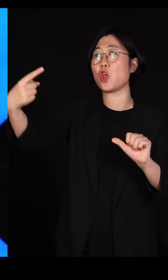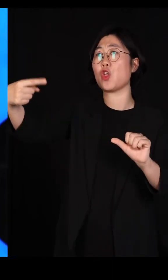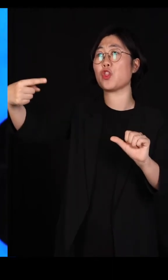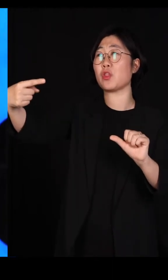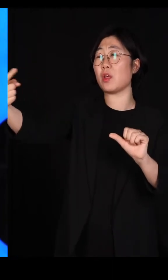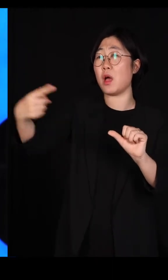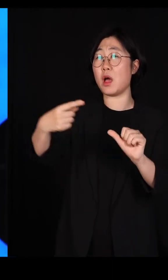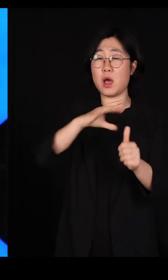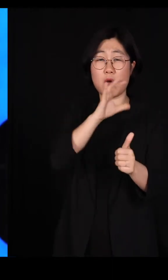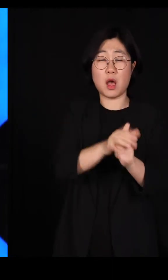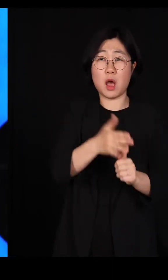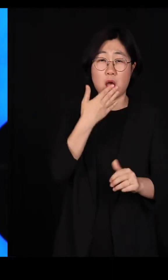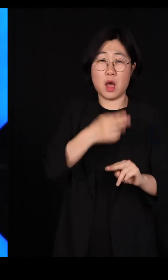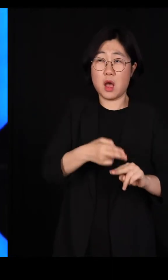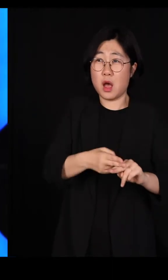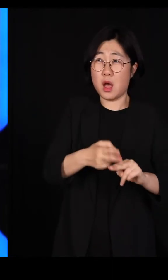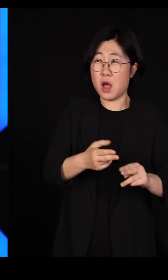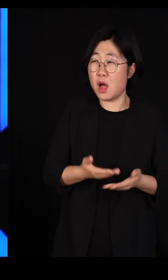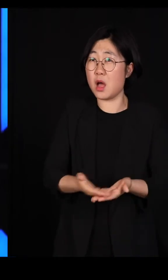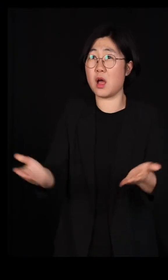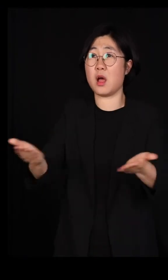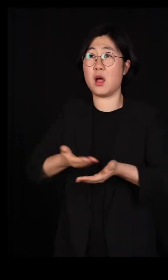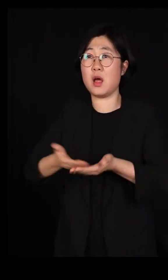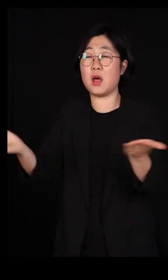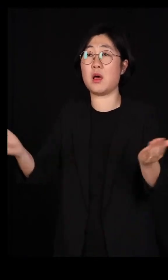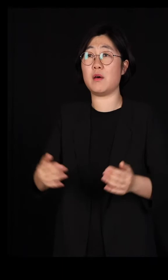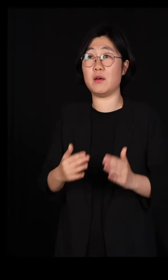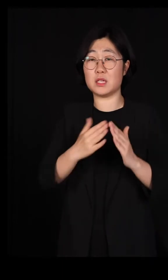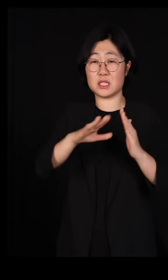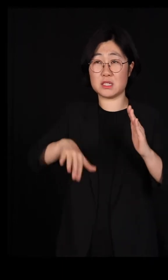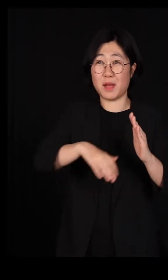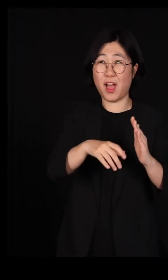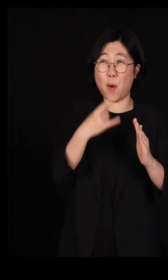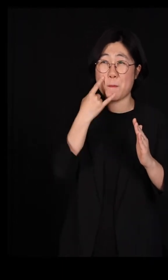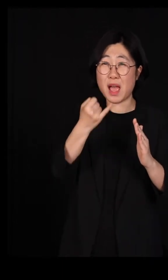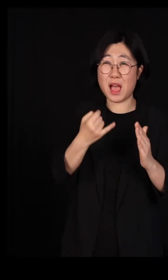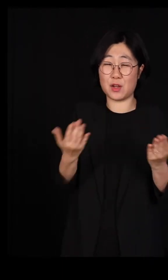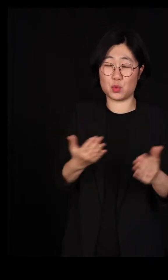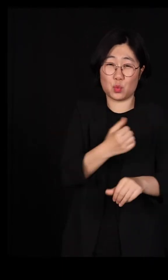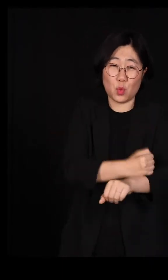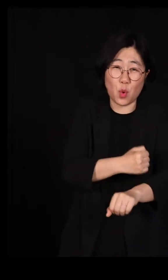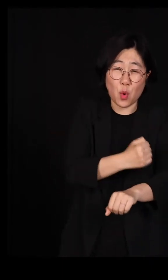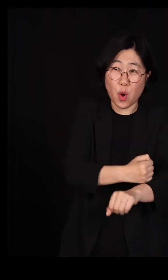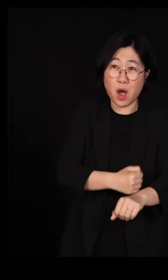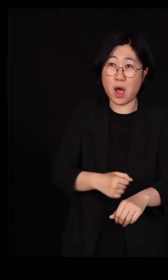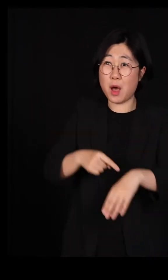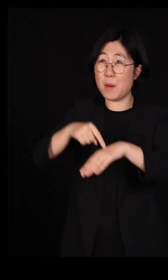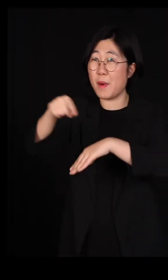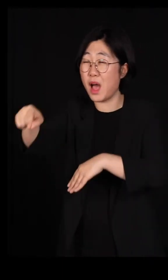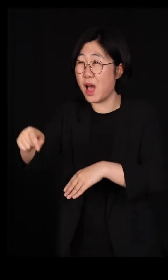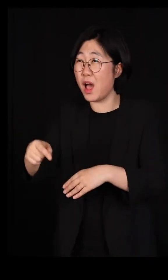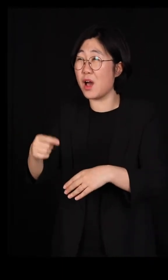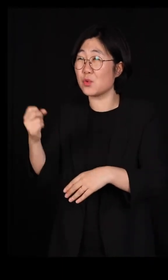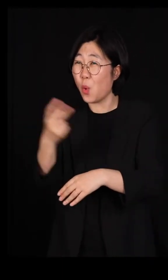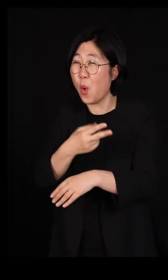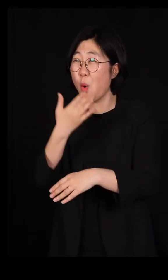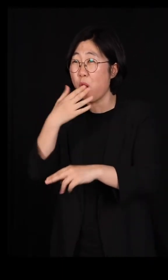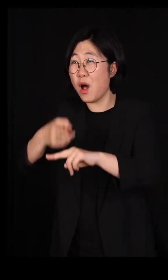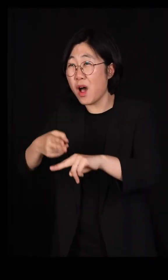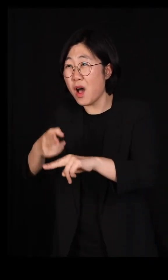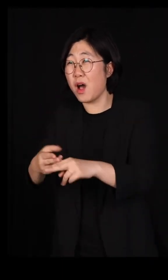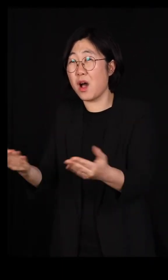명 정도의 아이들 밥을 먹이는 거예요. 집 안에서는 엄마가 노동하고 집 밖에서는 또 다른 엄마가